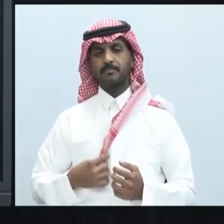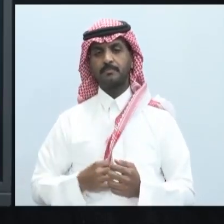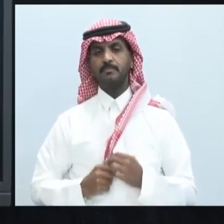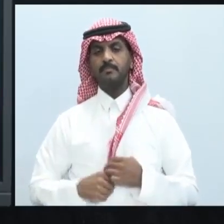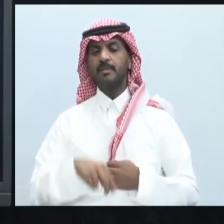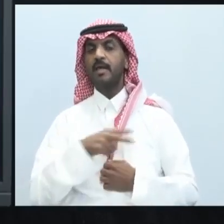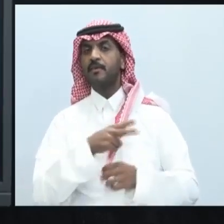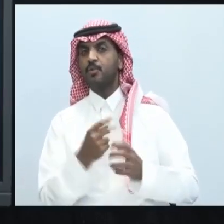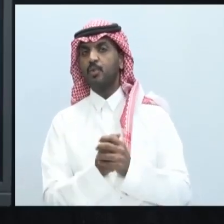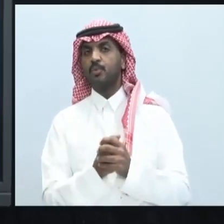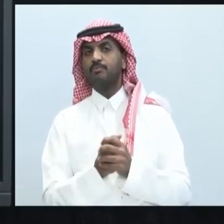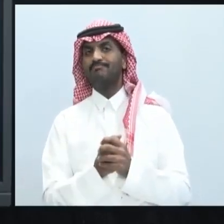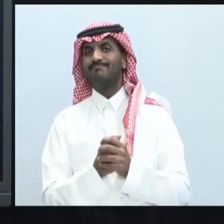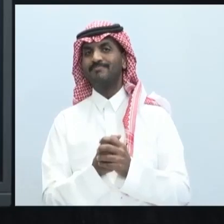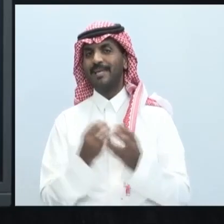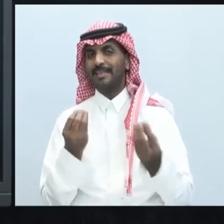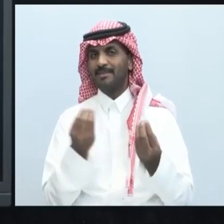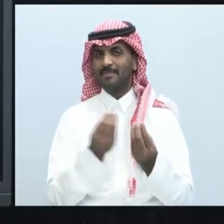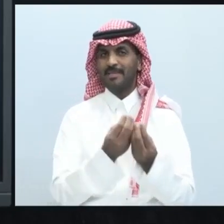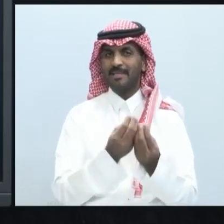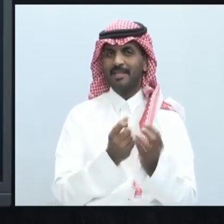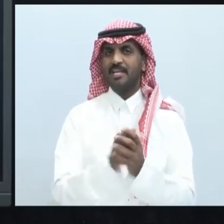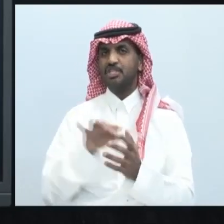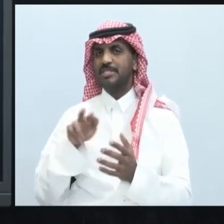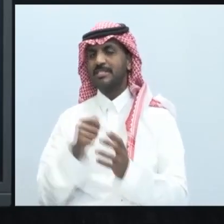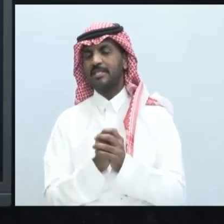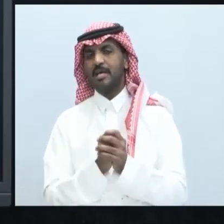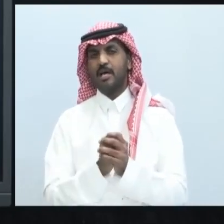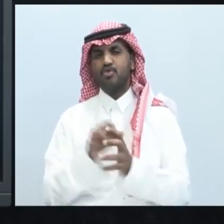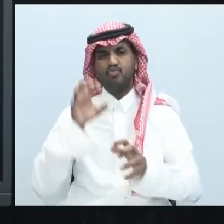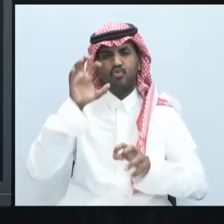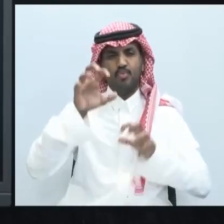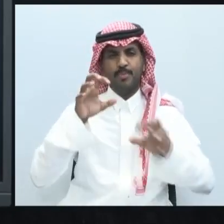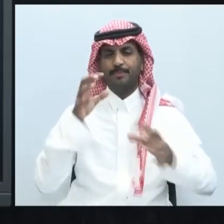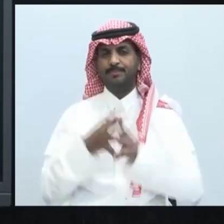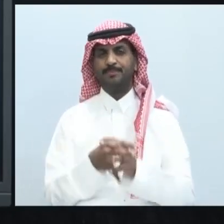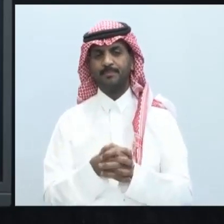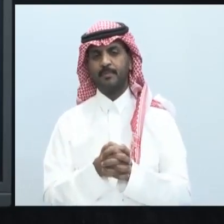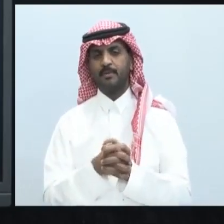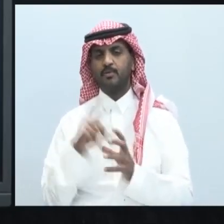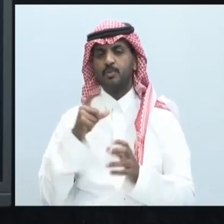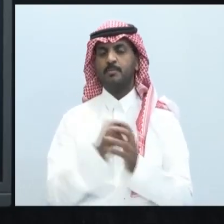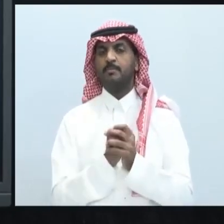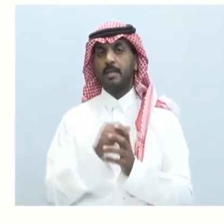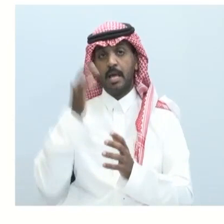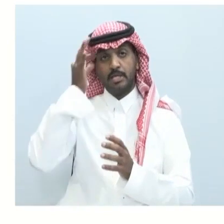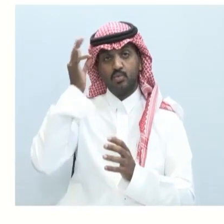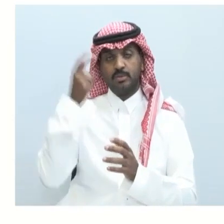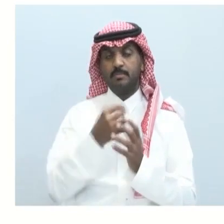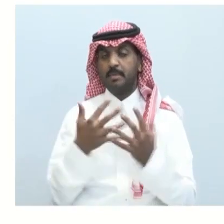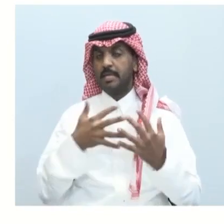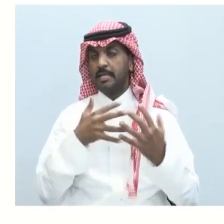هذا النوع ينتمي الى جنس يسمى الدب الى الجنس ماذا الدب سواء الدب الامريكي الاسود